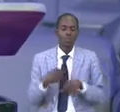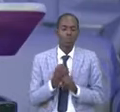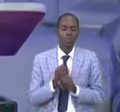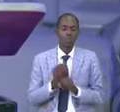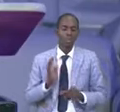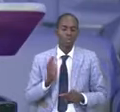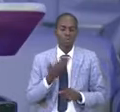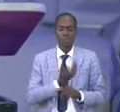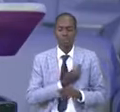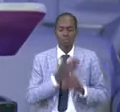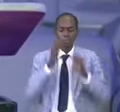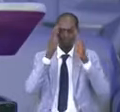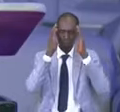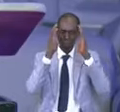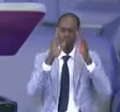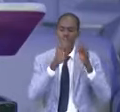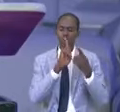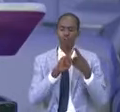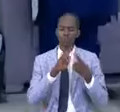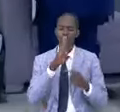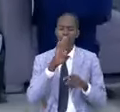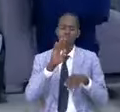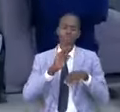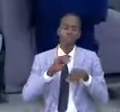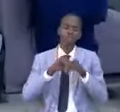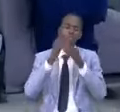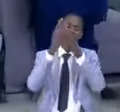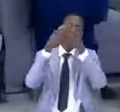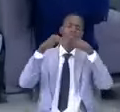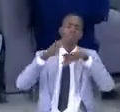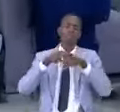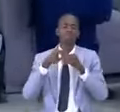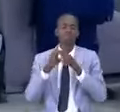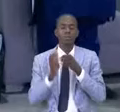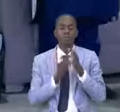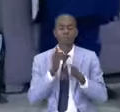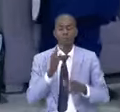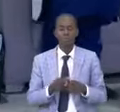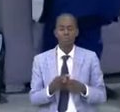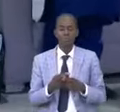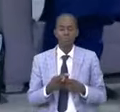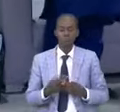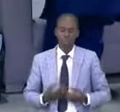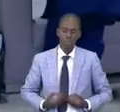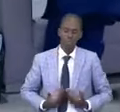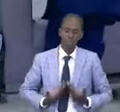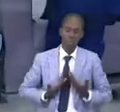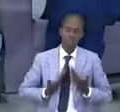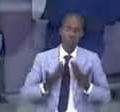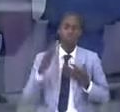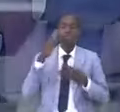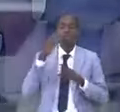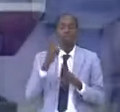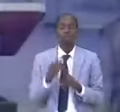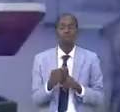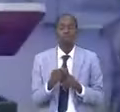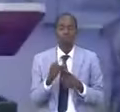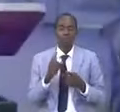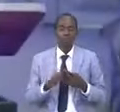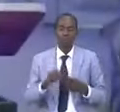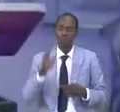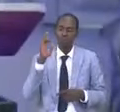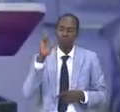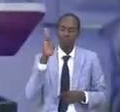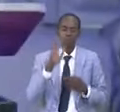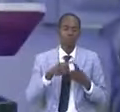soit sur le ciel au nom de Jésus inspita parole pour parler à chacun de